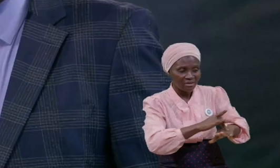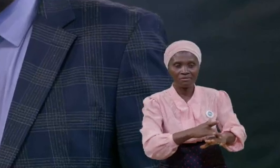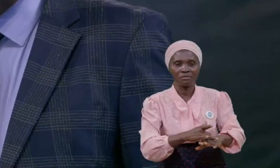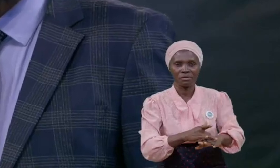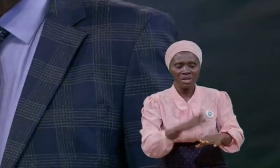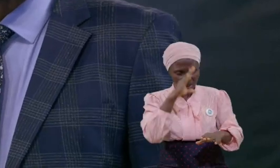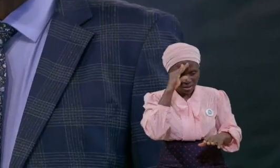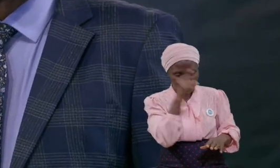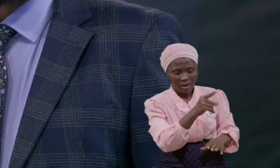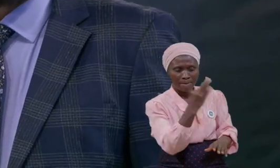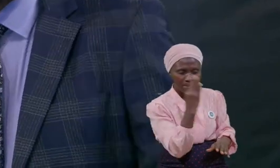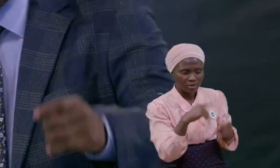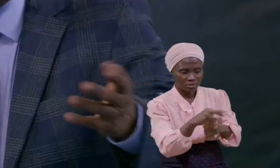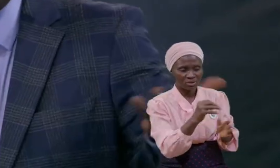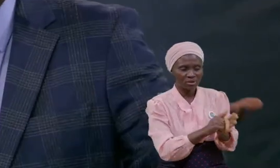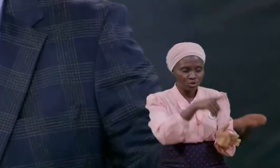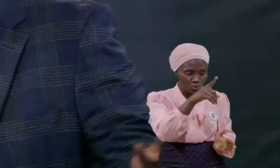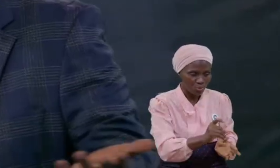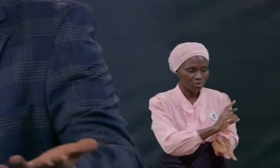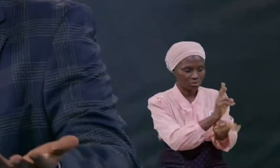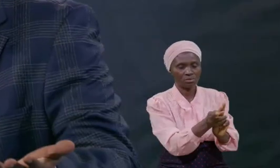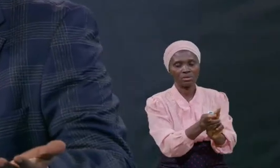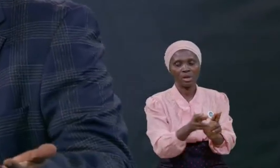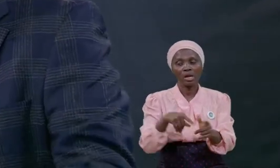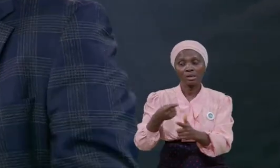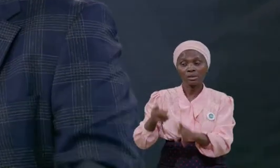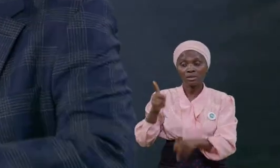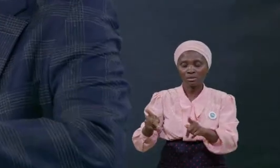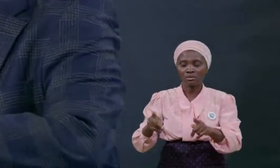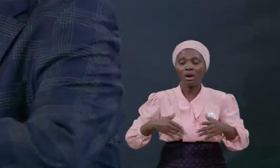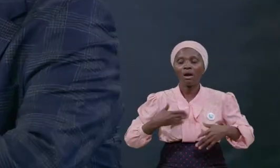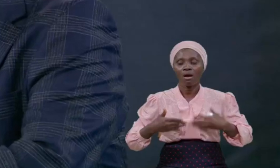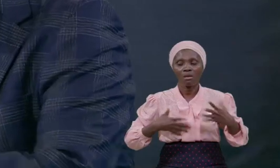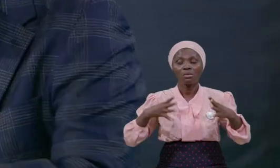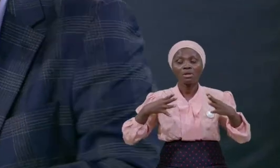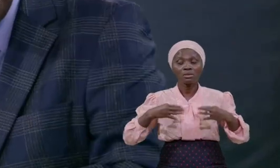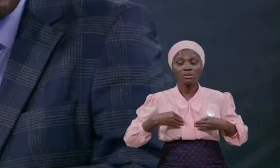les gens reçurent la parole avec joie. Il fut baptisé et